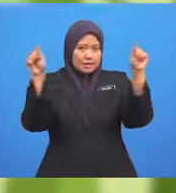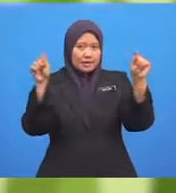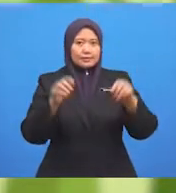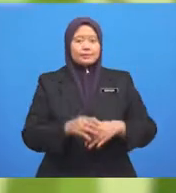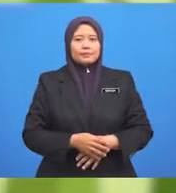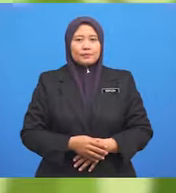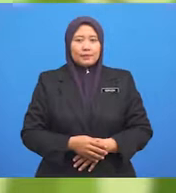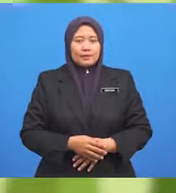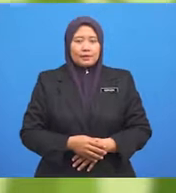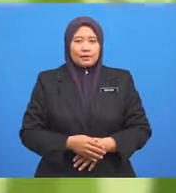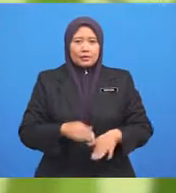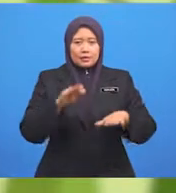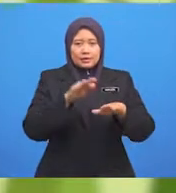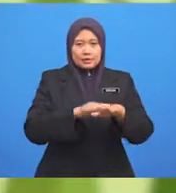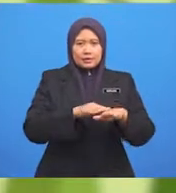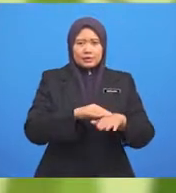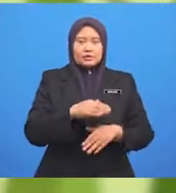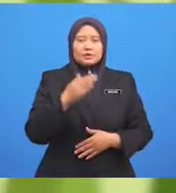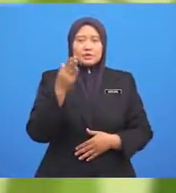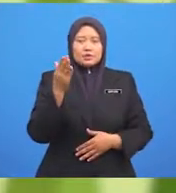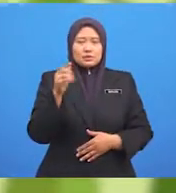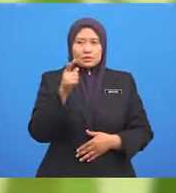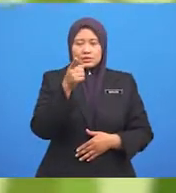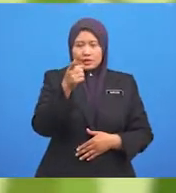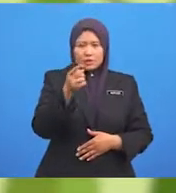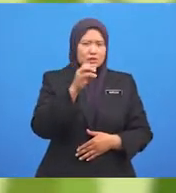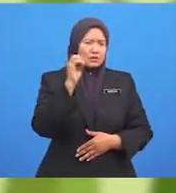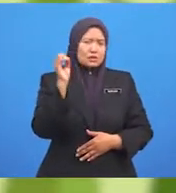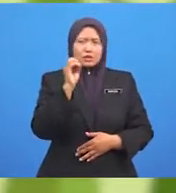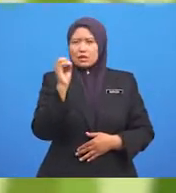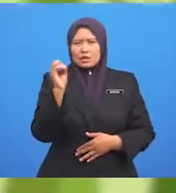bertingkat. Di sana tiada